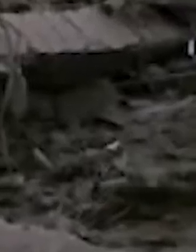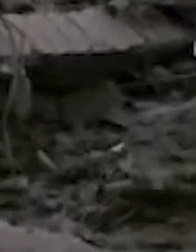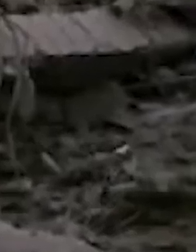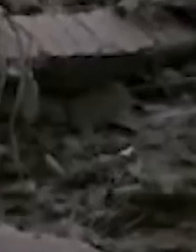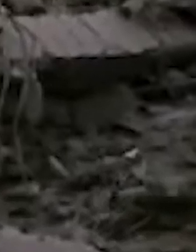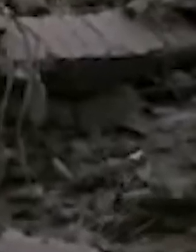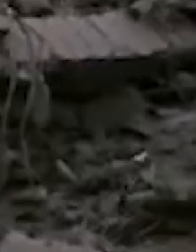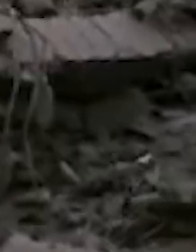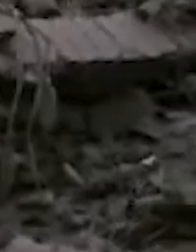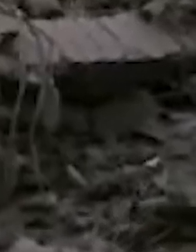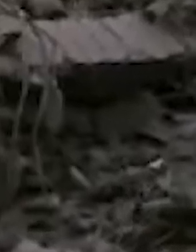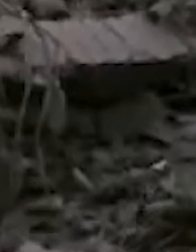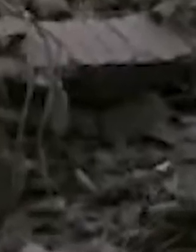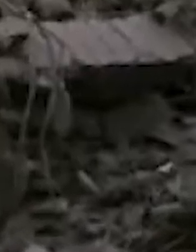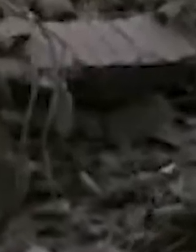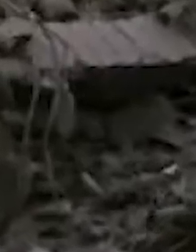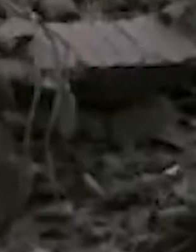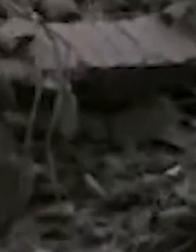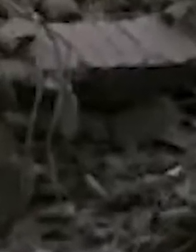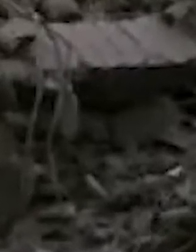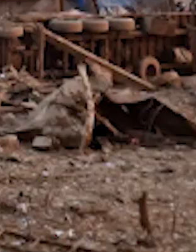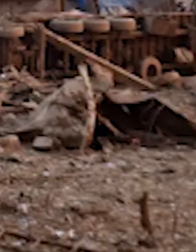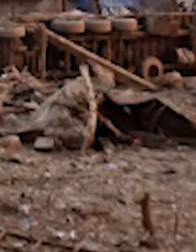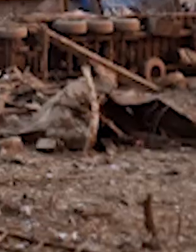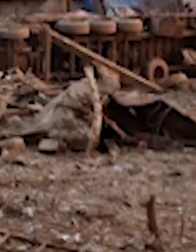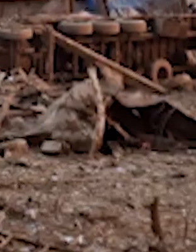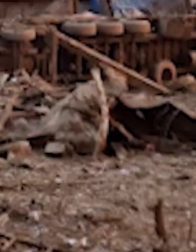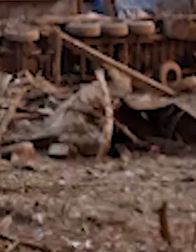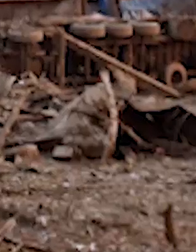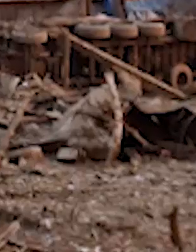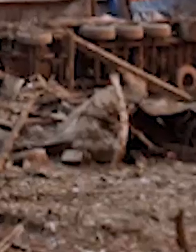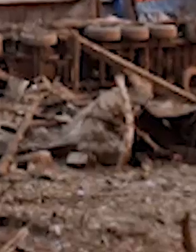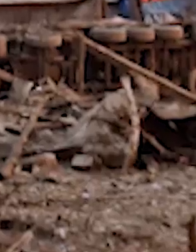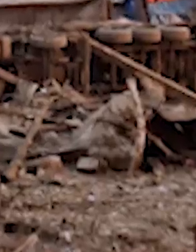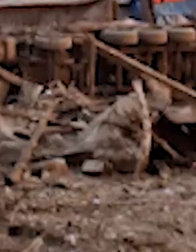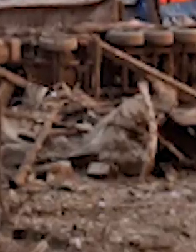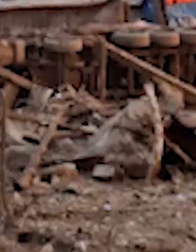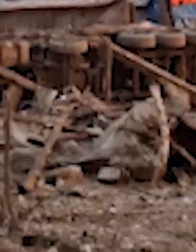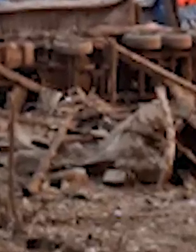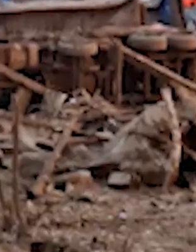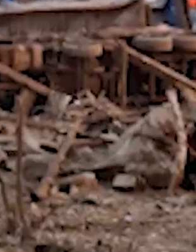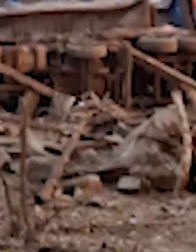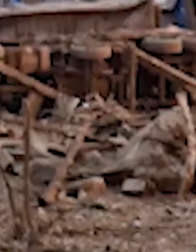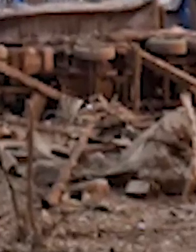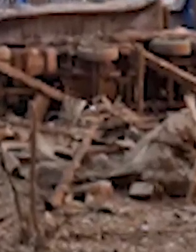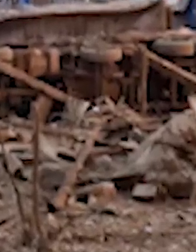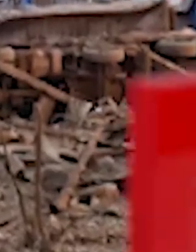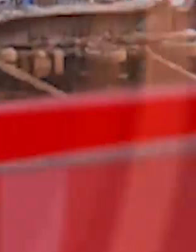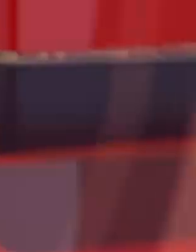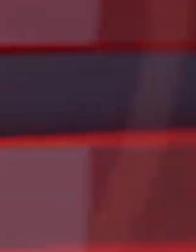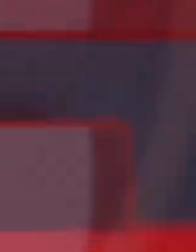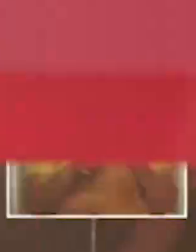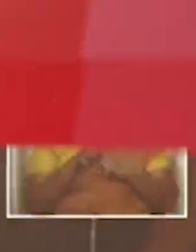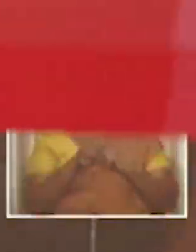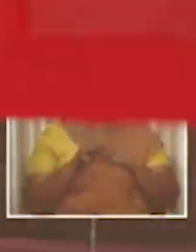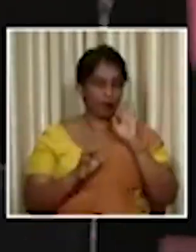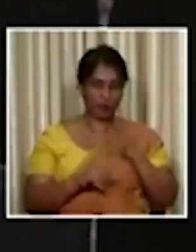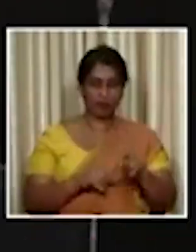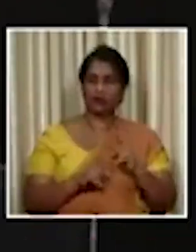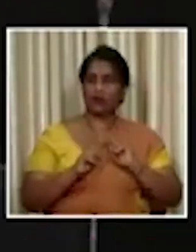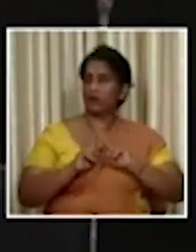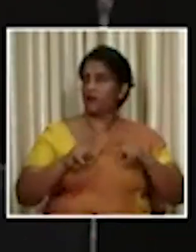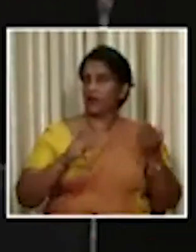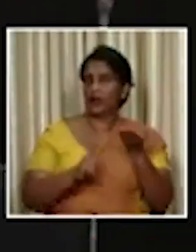மிகவும் தேவைப்படும் இலங்கையர்களுக்கு தொடர்ந்து வசதிகளை வழங்குவதற்கு ஒன்றிணைந்து செயல்படுவதாக நம்பிக்கை தெரிவித்துள்ளமை குறிப்பிடத்தக்கது